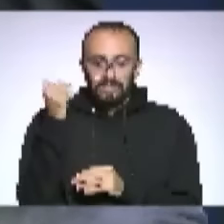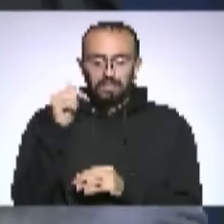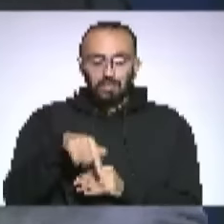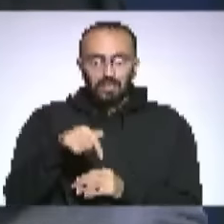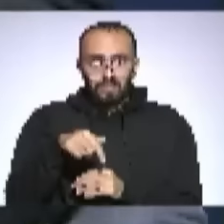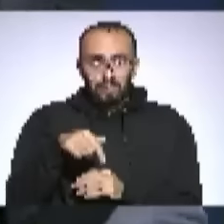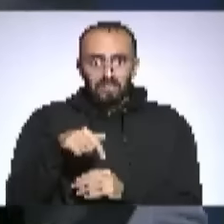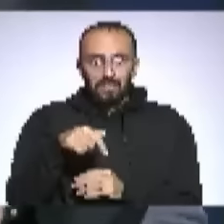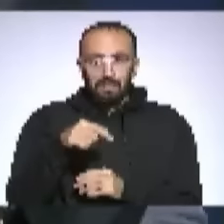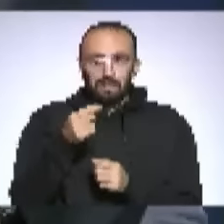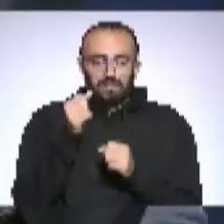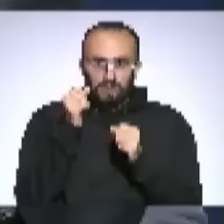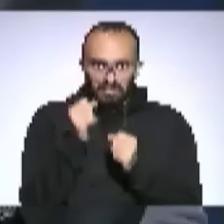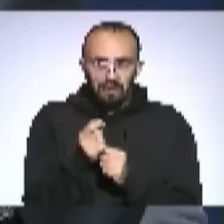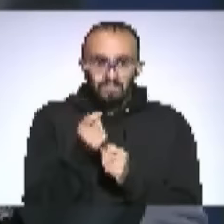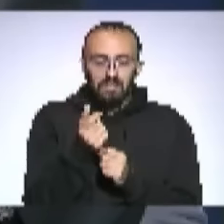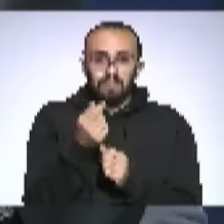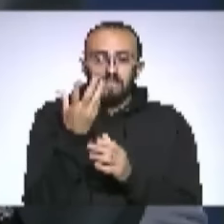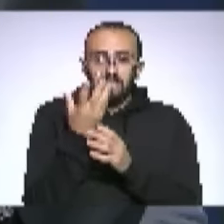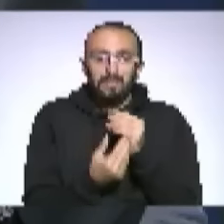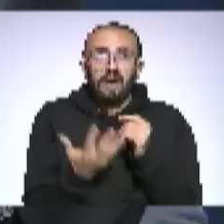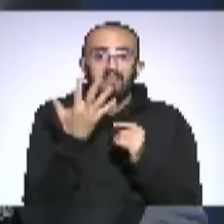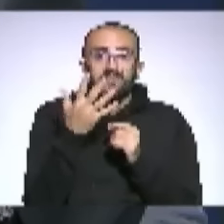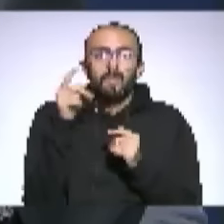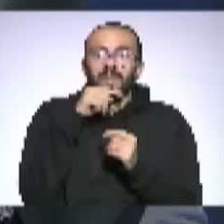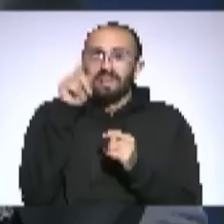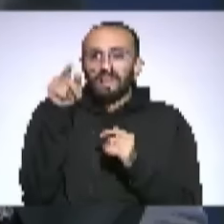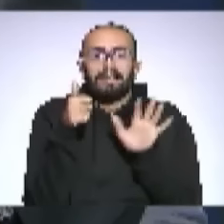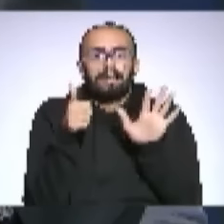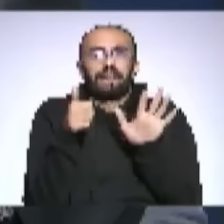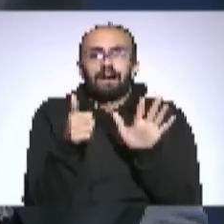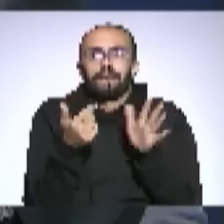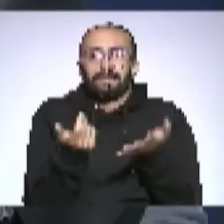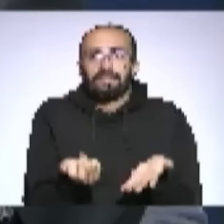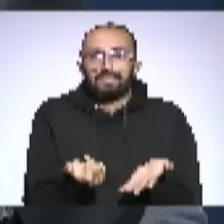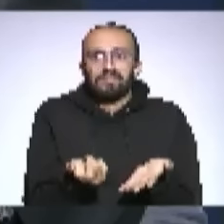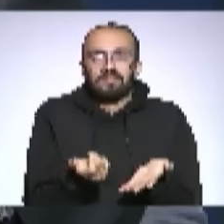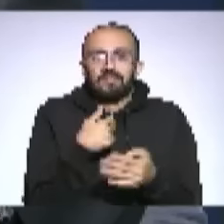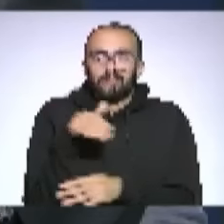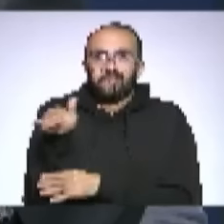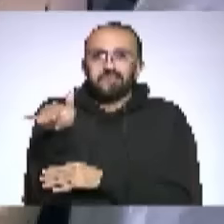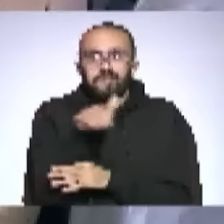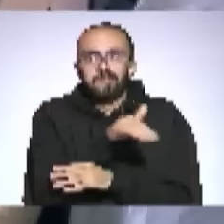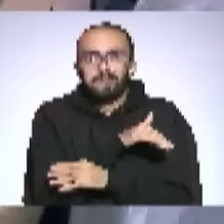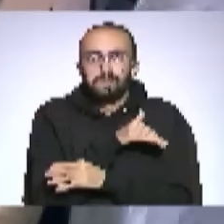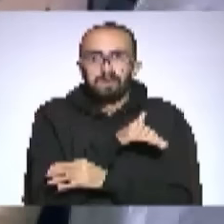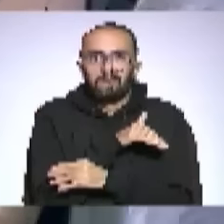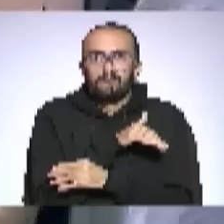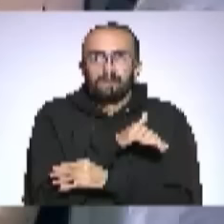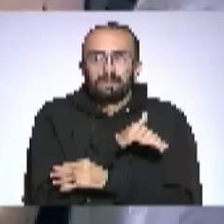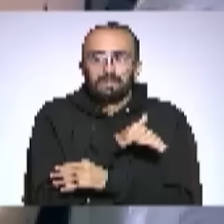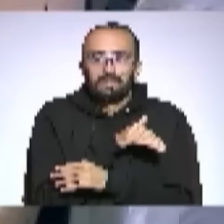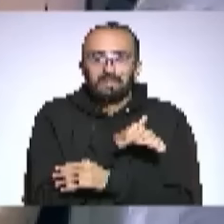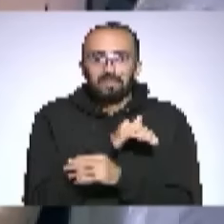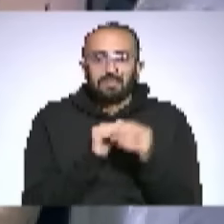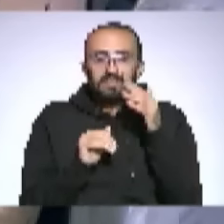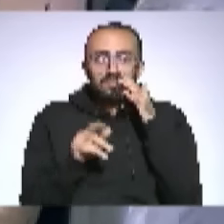دلوقتي سيدنا ما هو انا معايا خمسه وهي اله يعني انت بتصرف عليهم حتى وهم مش